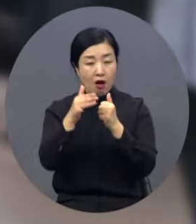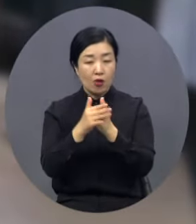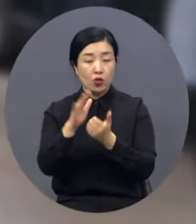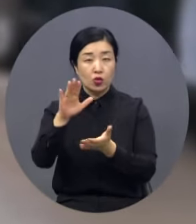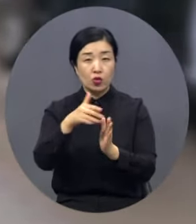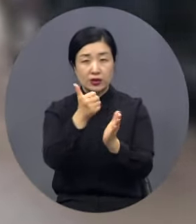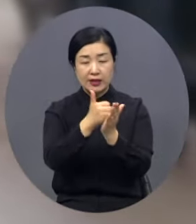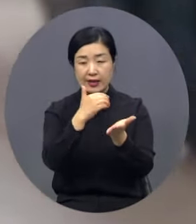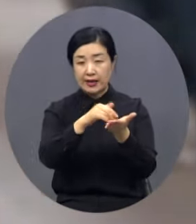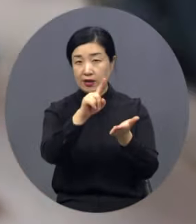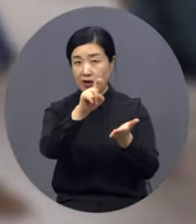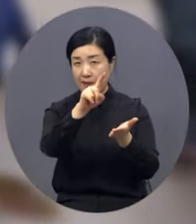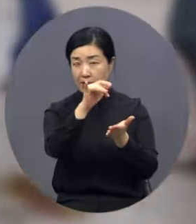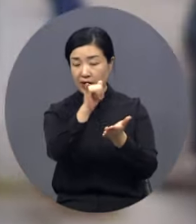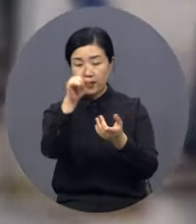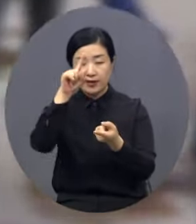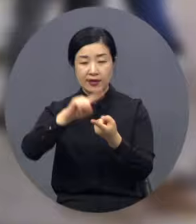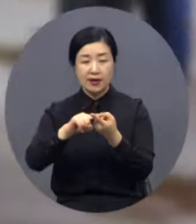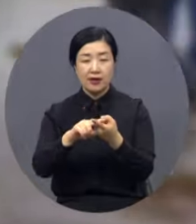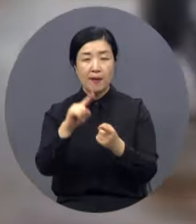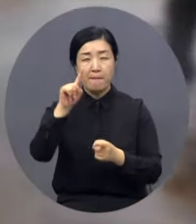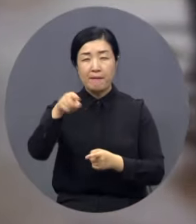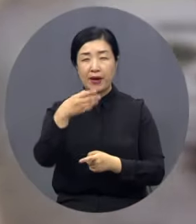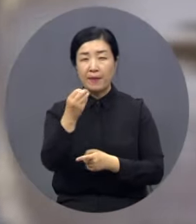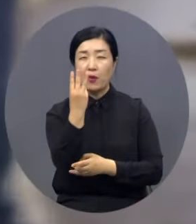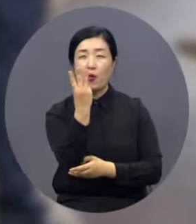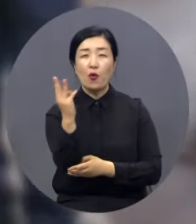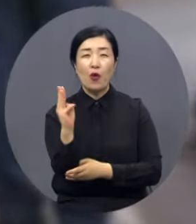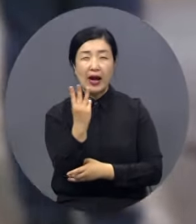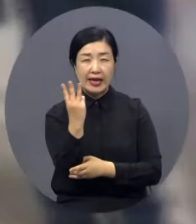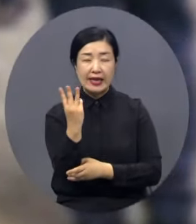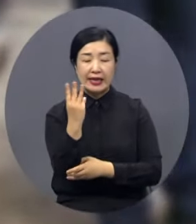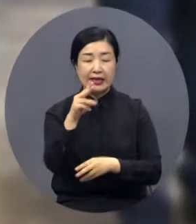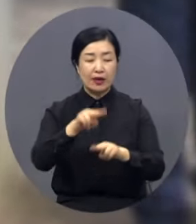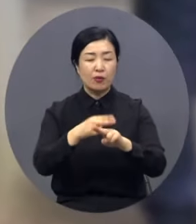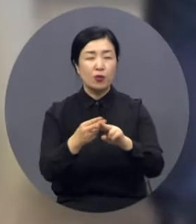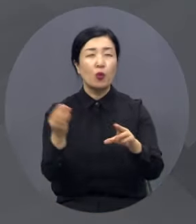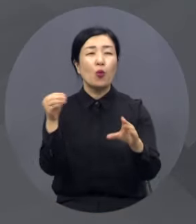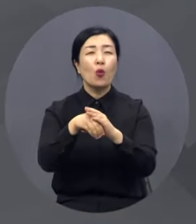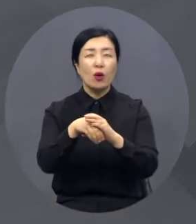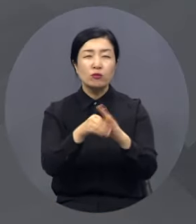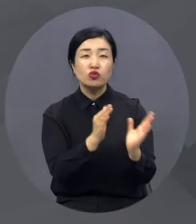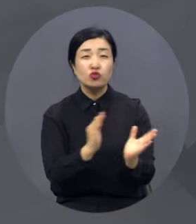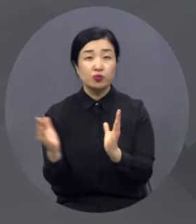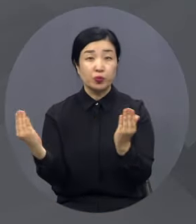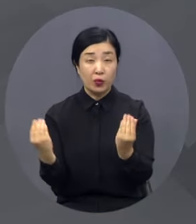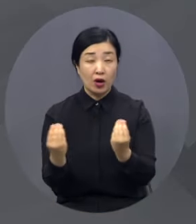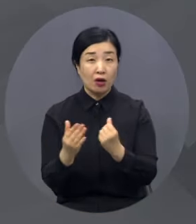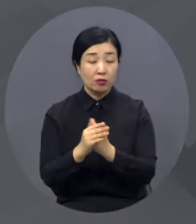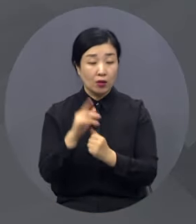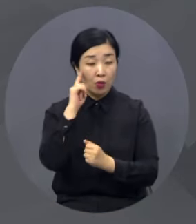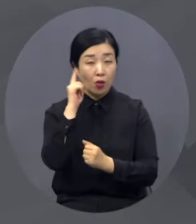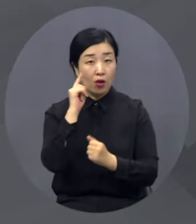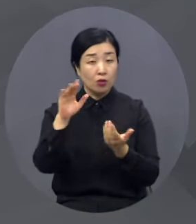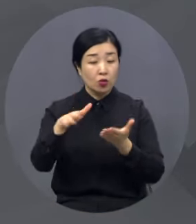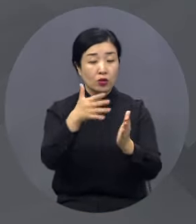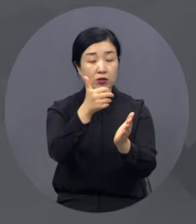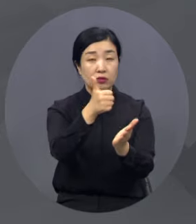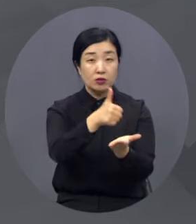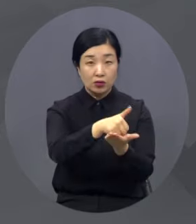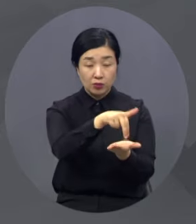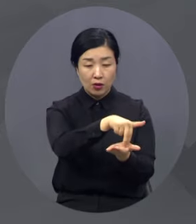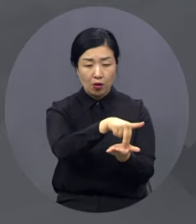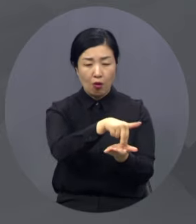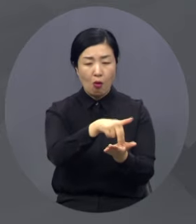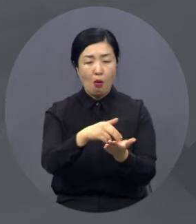식사와 함께 100만 원어치의 와인 선물을 준비했던 것으로 전해졌습니다 제주도는 일정은래